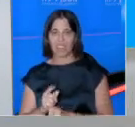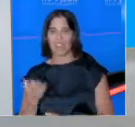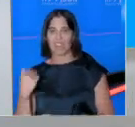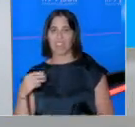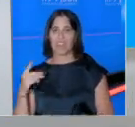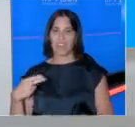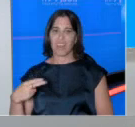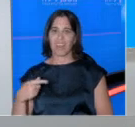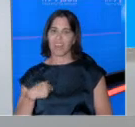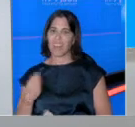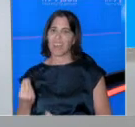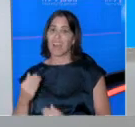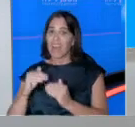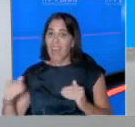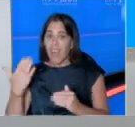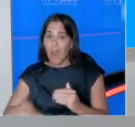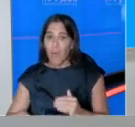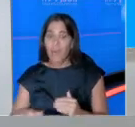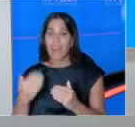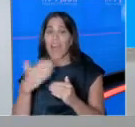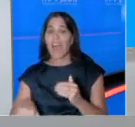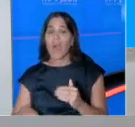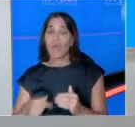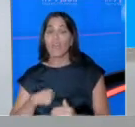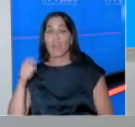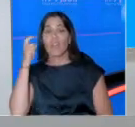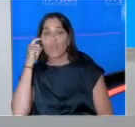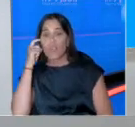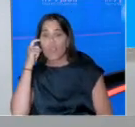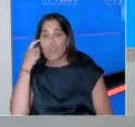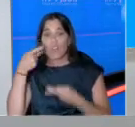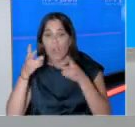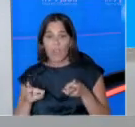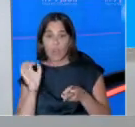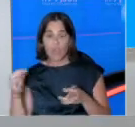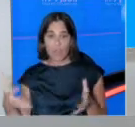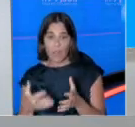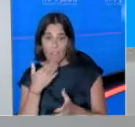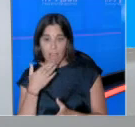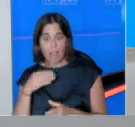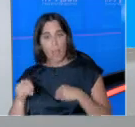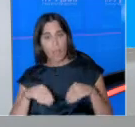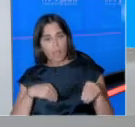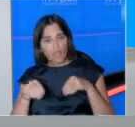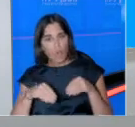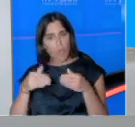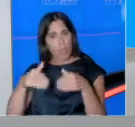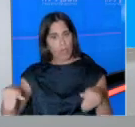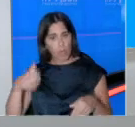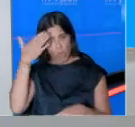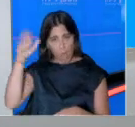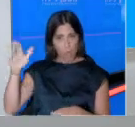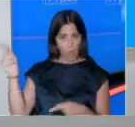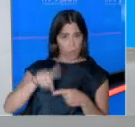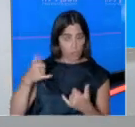הגעתי לבוטם ליין. ליין, שאני חושבת שהיכולת של החברה הישראלית לשאת פשרות בגבולות שאנחנו לא הכרנו עד עכשיו